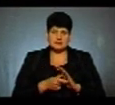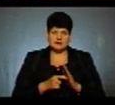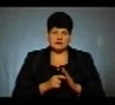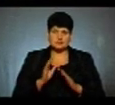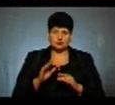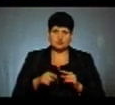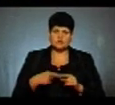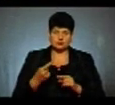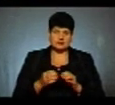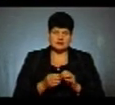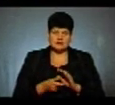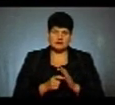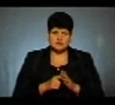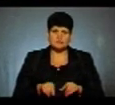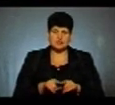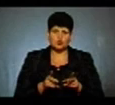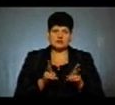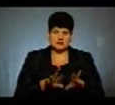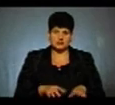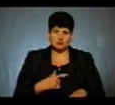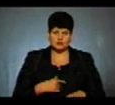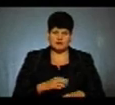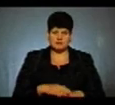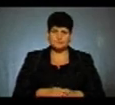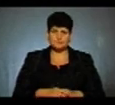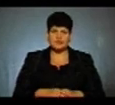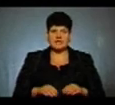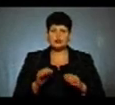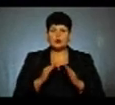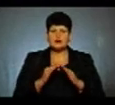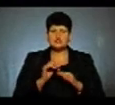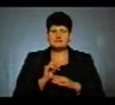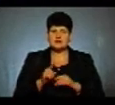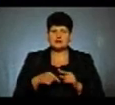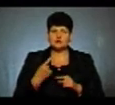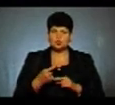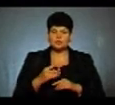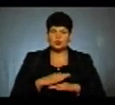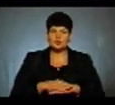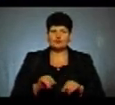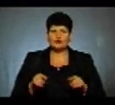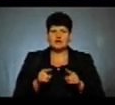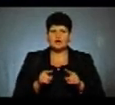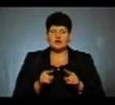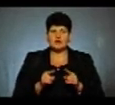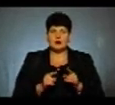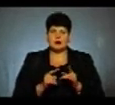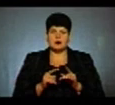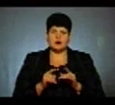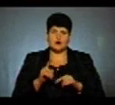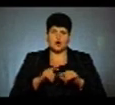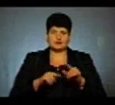наступні 10 класи, також ми його залишимо в себе. Домашнє завдання на наступний урок – створити родинне дерево, додає